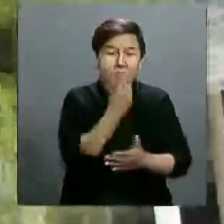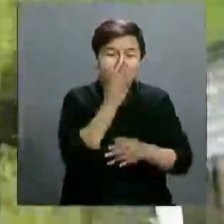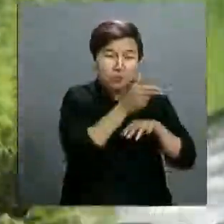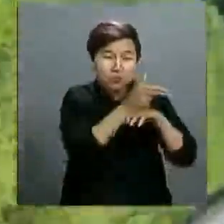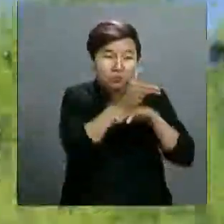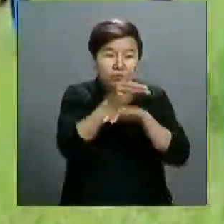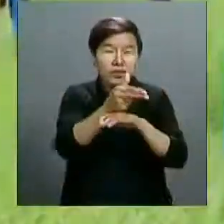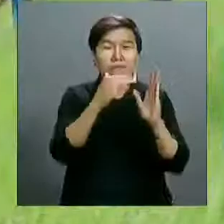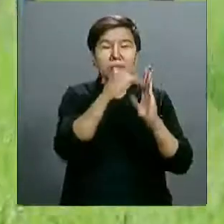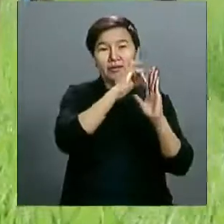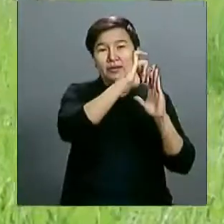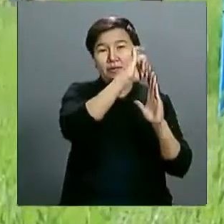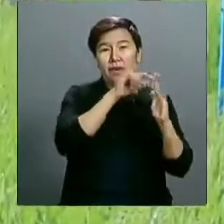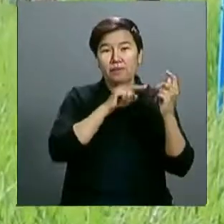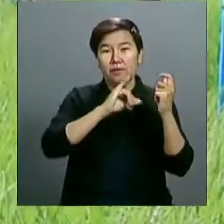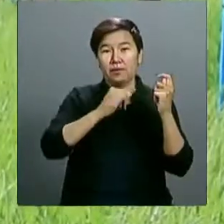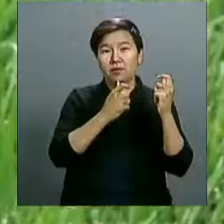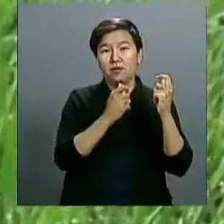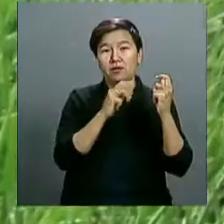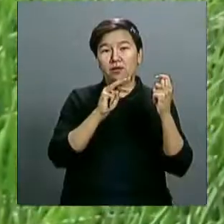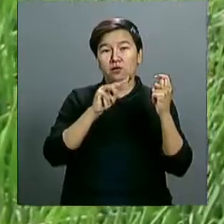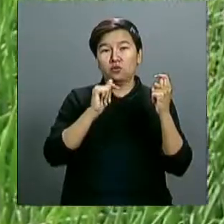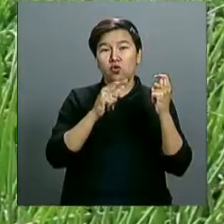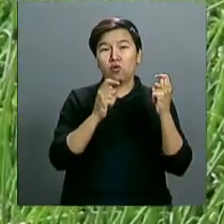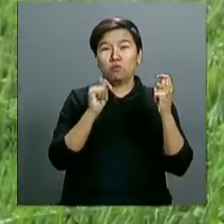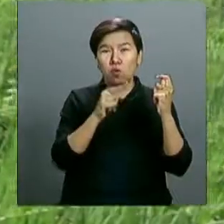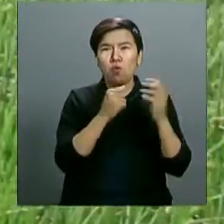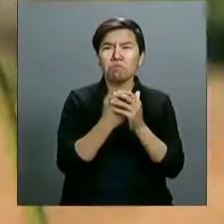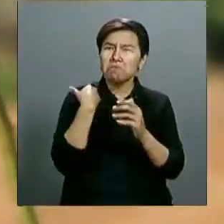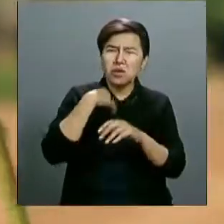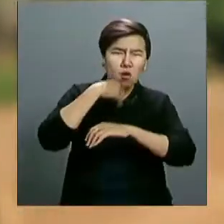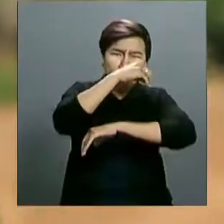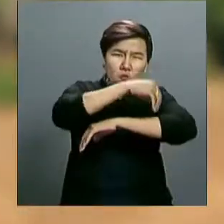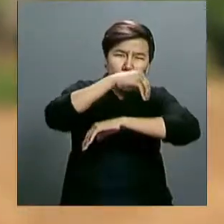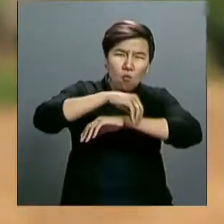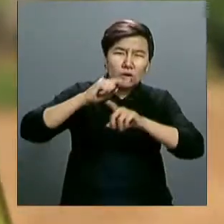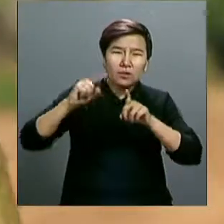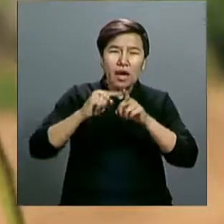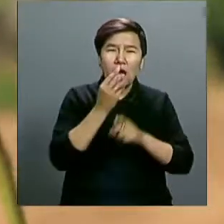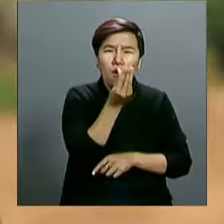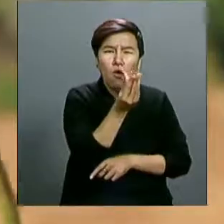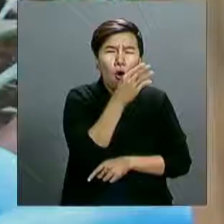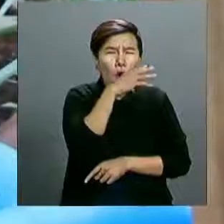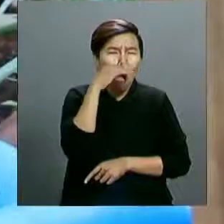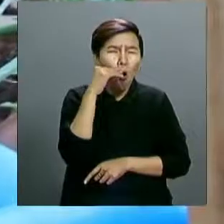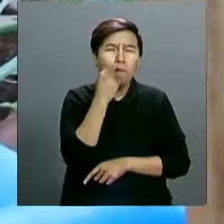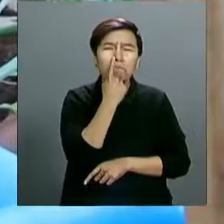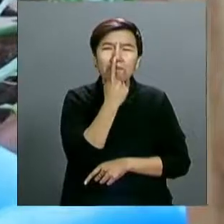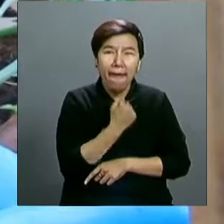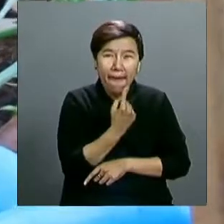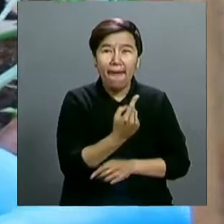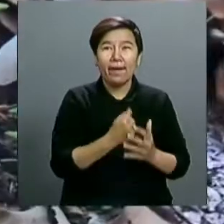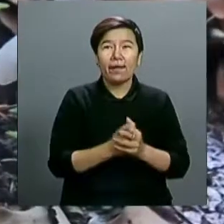ดเชียงใหม่ซึ่งมีทั้งเสาวรสหอมแดงต้นสนซึ่งเมื่อหอมแดงพร้อมจะเก็บเกี่ยวต้นสนก็พร้อมที่จะออกด